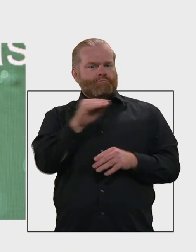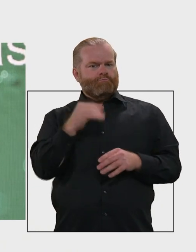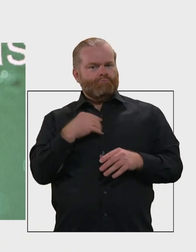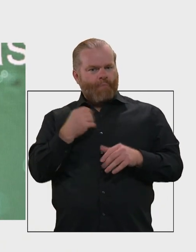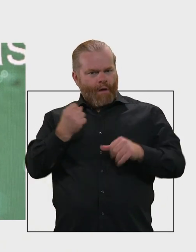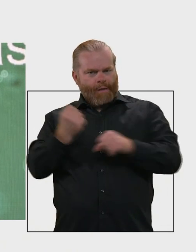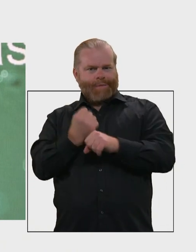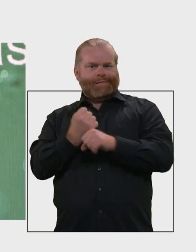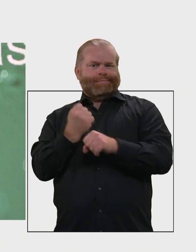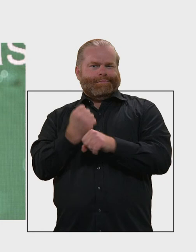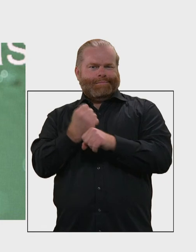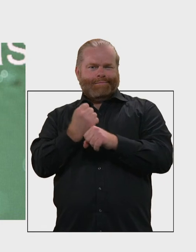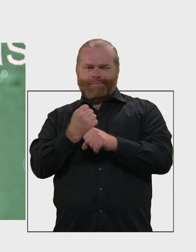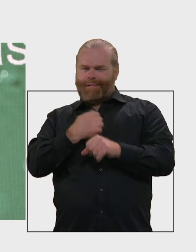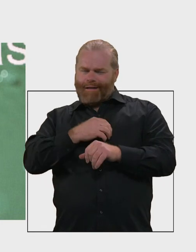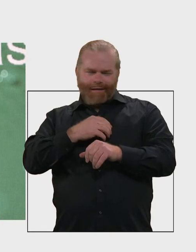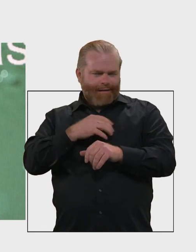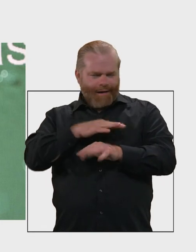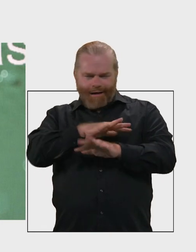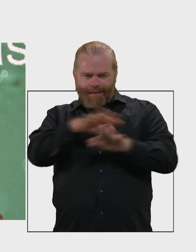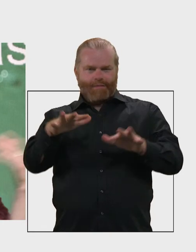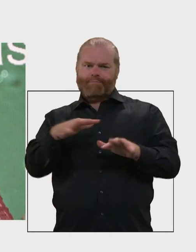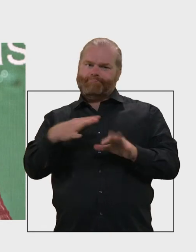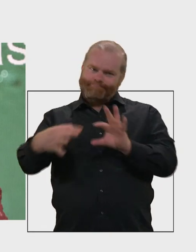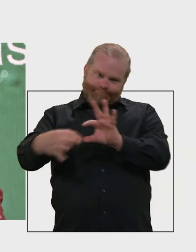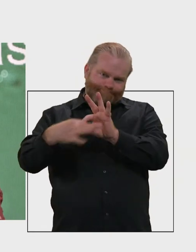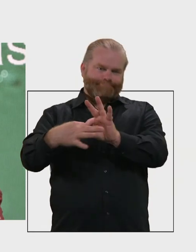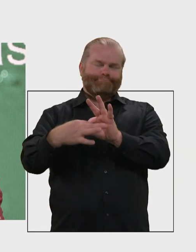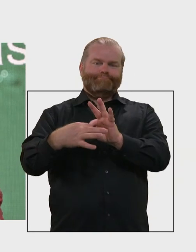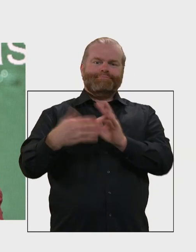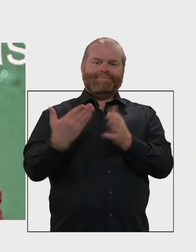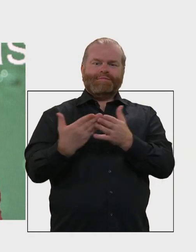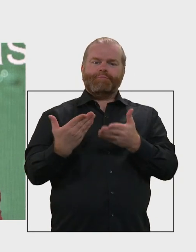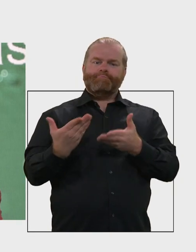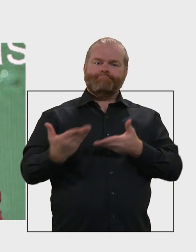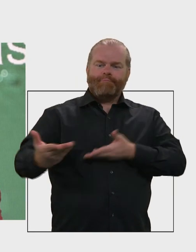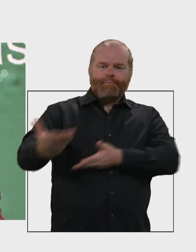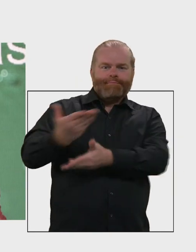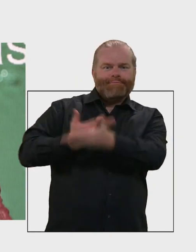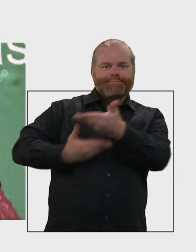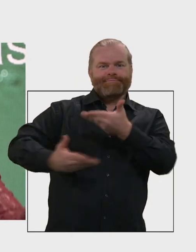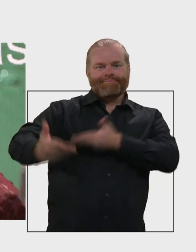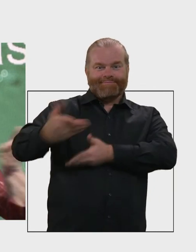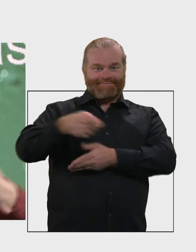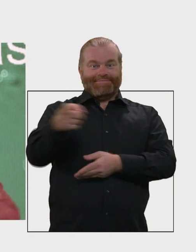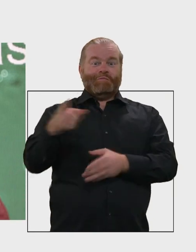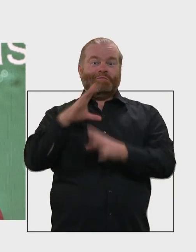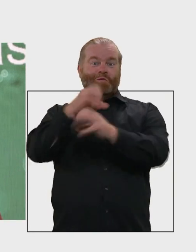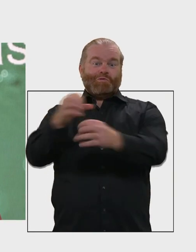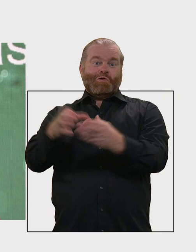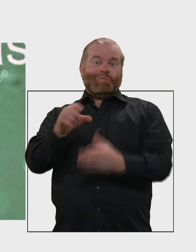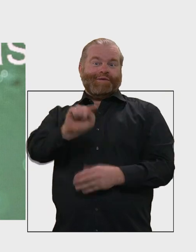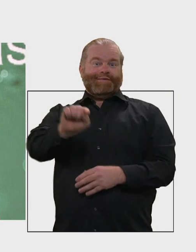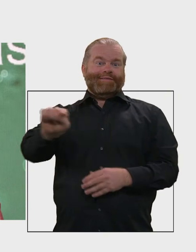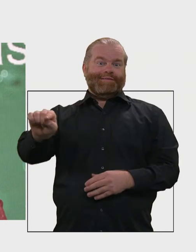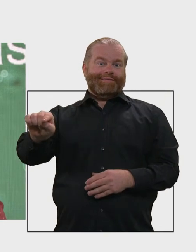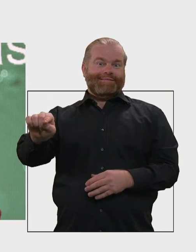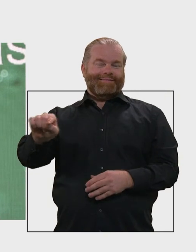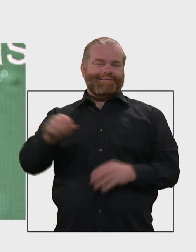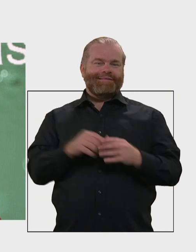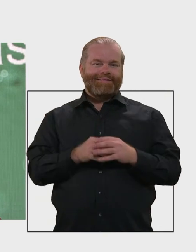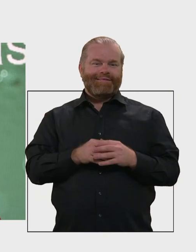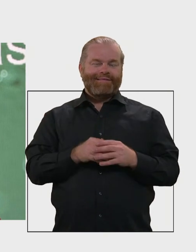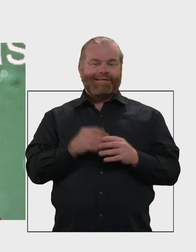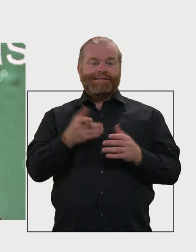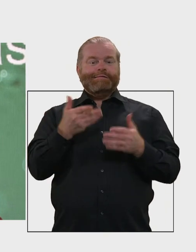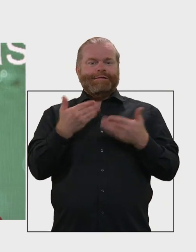immer in einem gegenseitigen Geben und Nehmen. Also es gibt eine Textvorlage, die gemacht wird. Wir stellen fest, die ist zu lang, die lässt